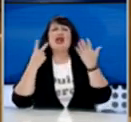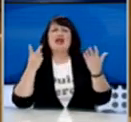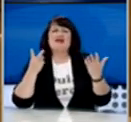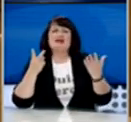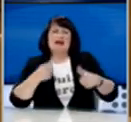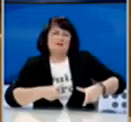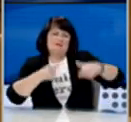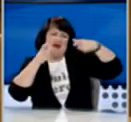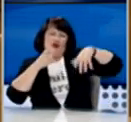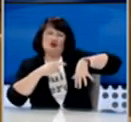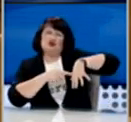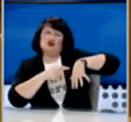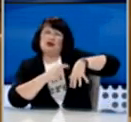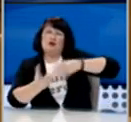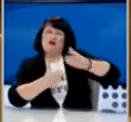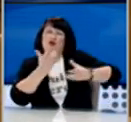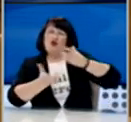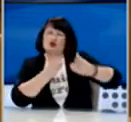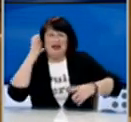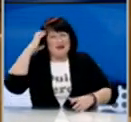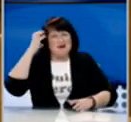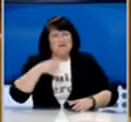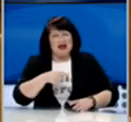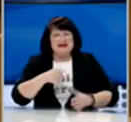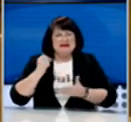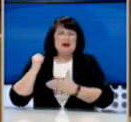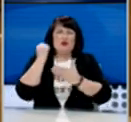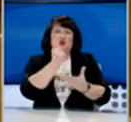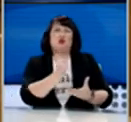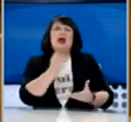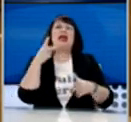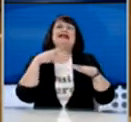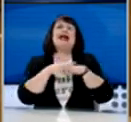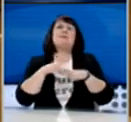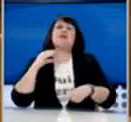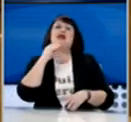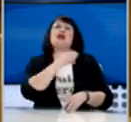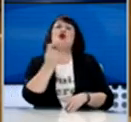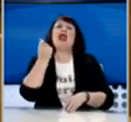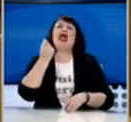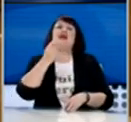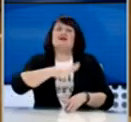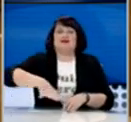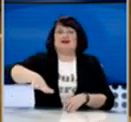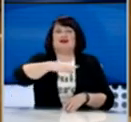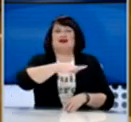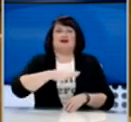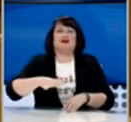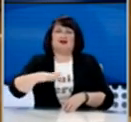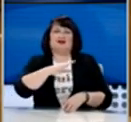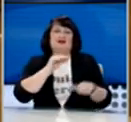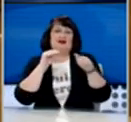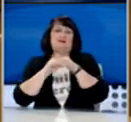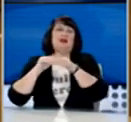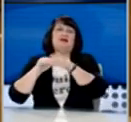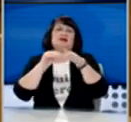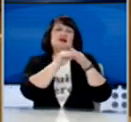ηλία με τις μεγάλες πυρκαγιές που τα περισσότερα χρήματα τα πήραν οι πλανόδιοι αγαπημένοι σας επενδυτές